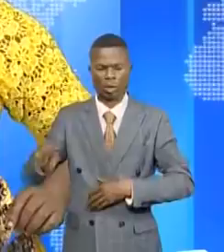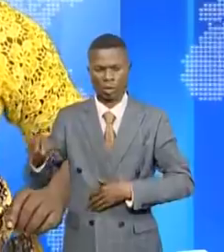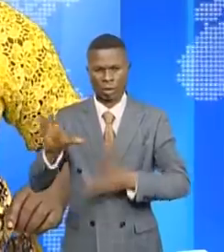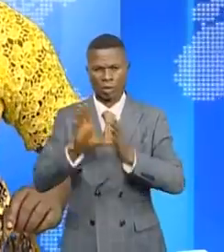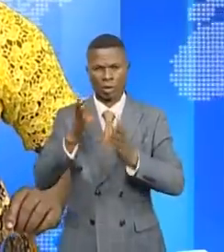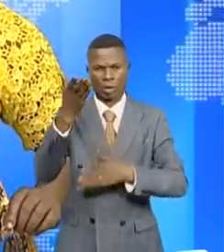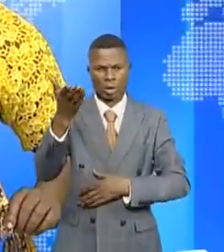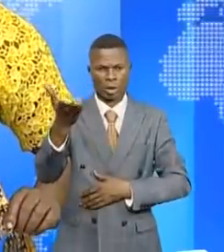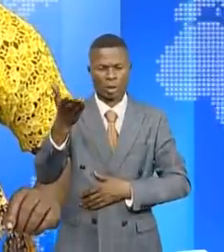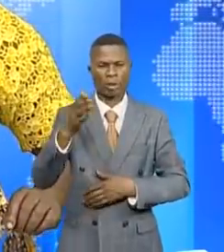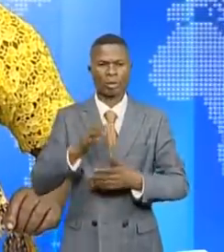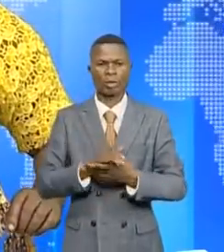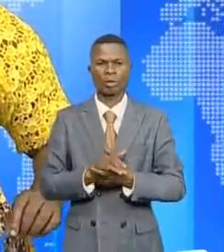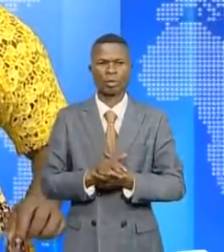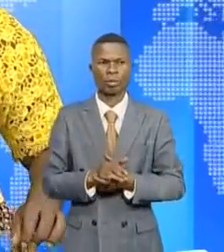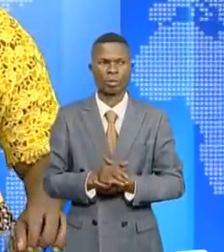provinciales.